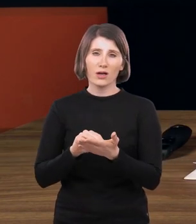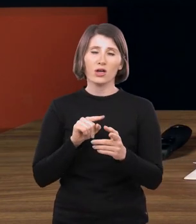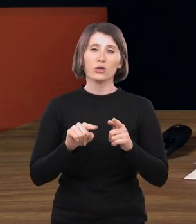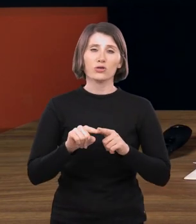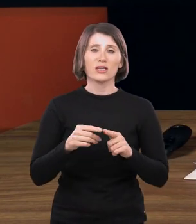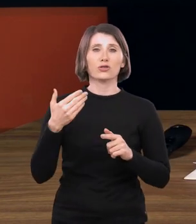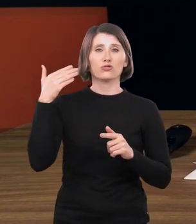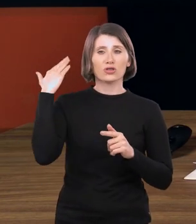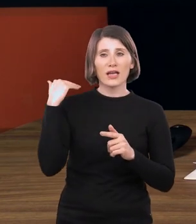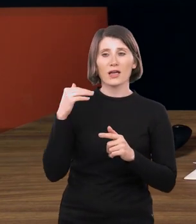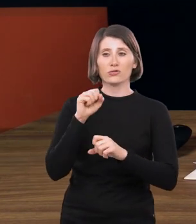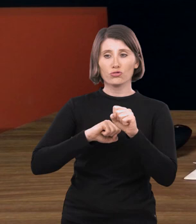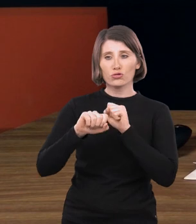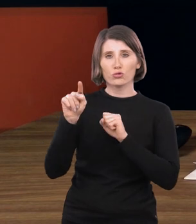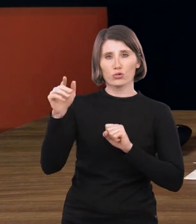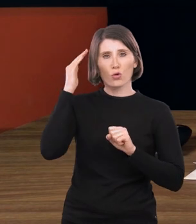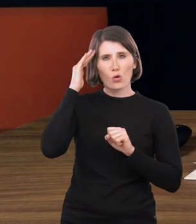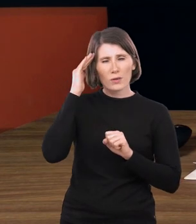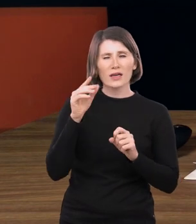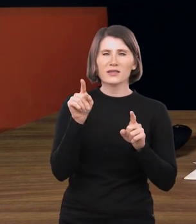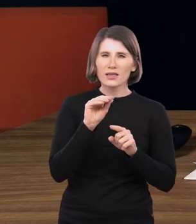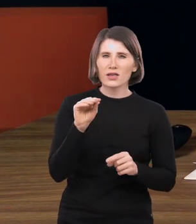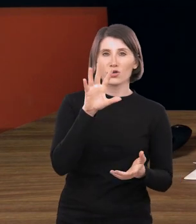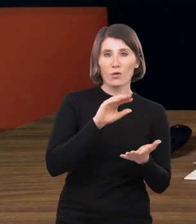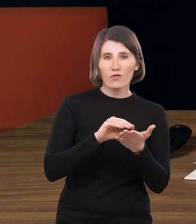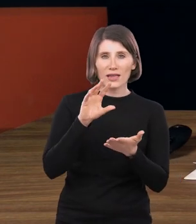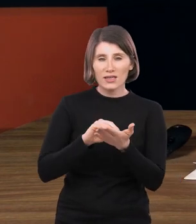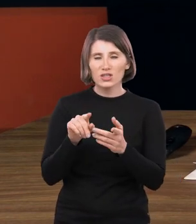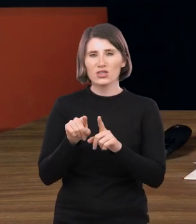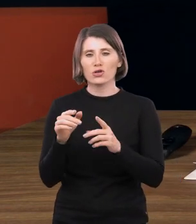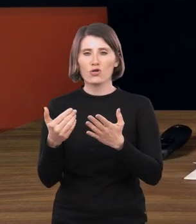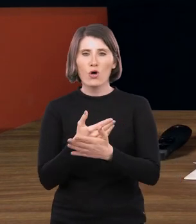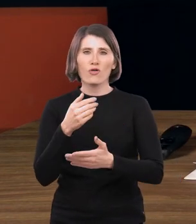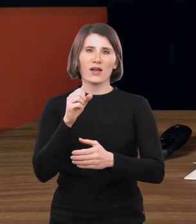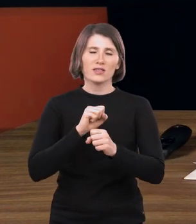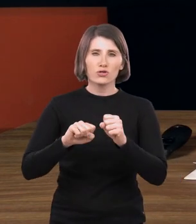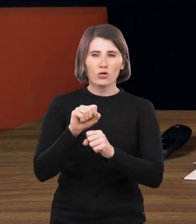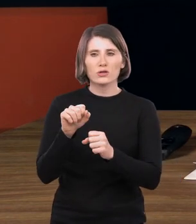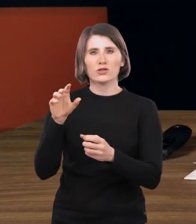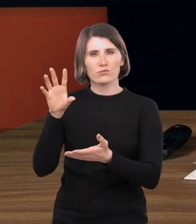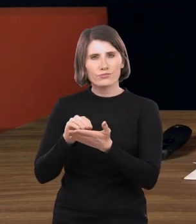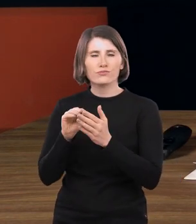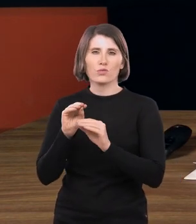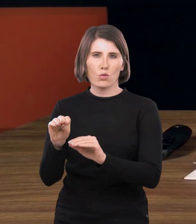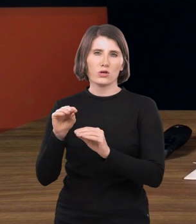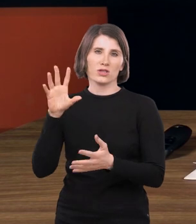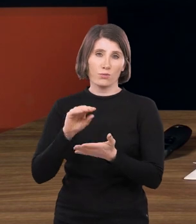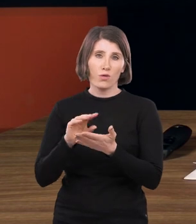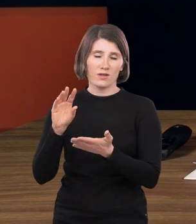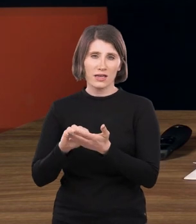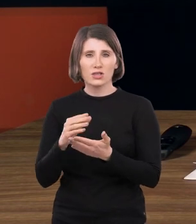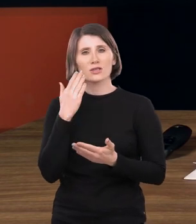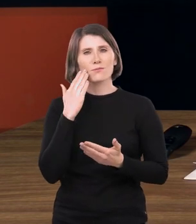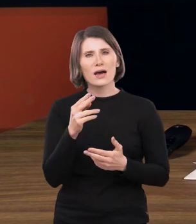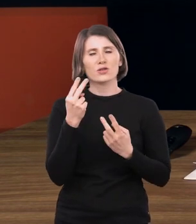wykonywane, ale też nowe czynności. I bardzo ważna w pracy z dzieckiem autystycznym jest konsekwencja